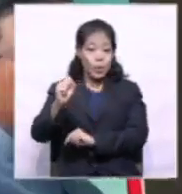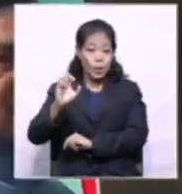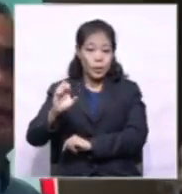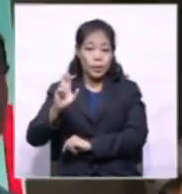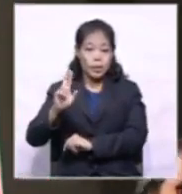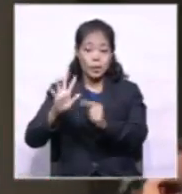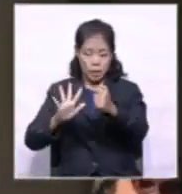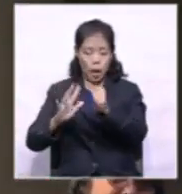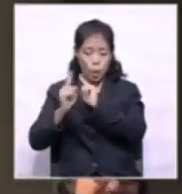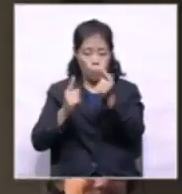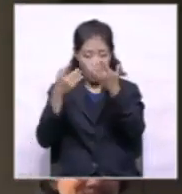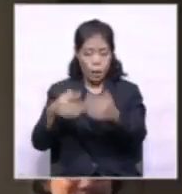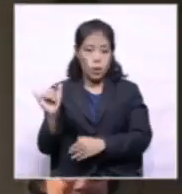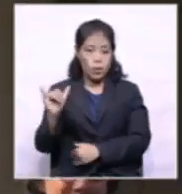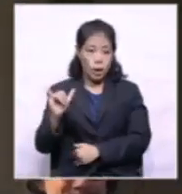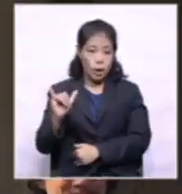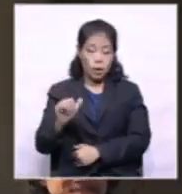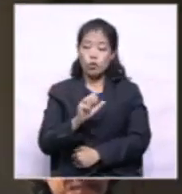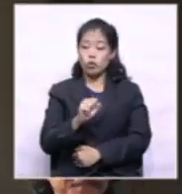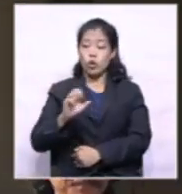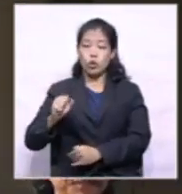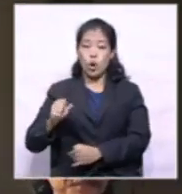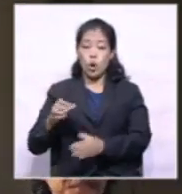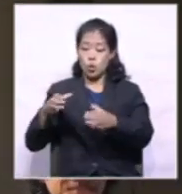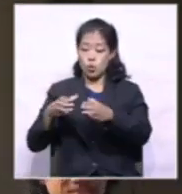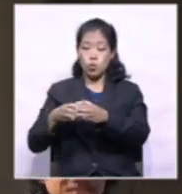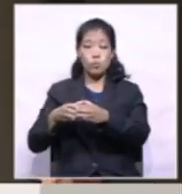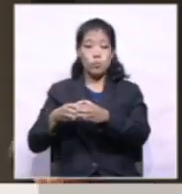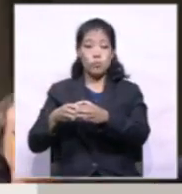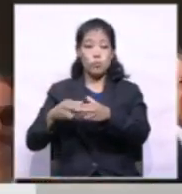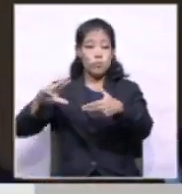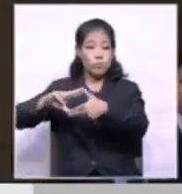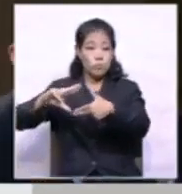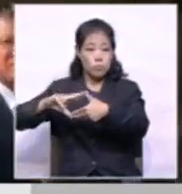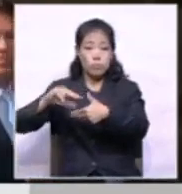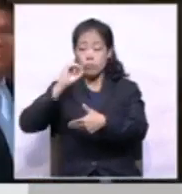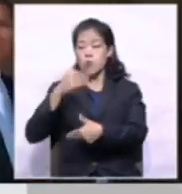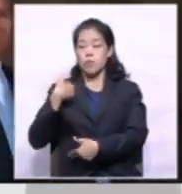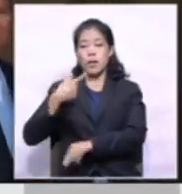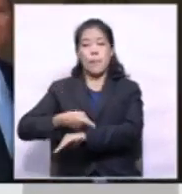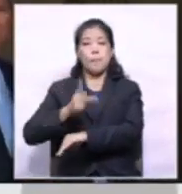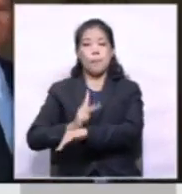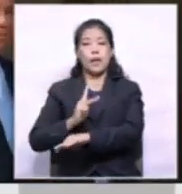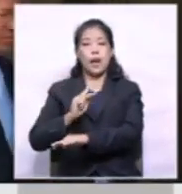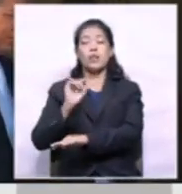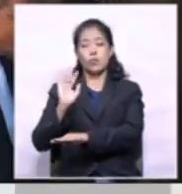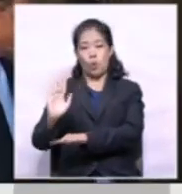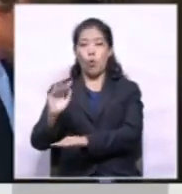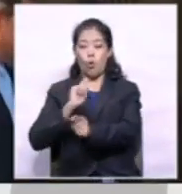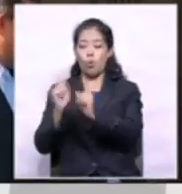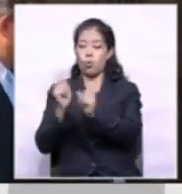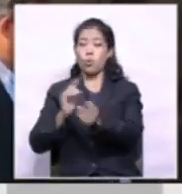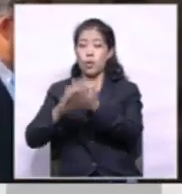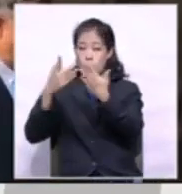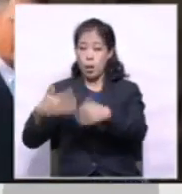ท่านนายกได้ค ุ ยกับคุณศิระหรือยัง ใครอะ คุณศิระส.ส.พล ัง ประชาร ั ฐ เกี่ยวอะไรเขาหร อ พรรคประชารัฐประธานยุทธศาสตร์เขาคุยเรียกมาคุยแล้วแล้วก็ทางโ